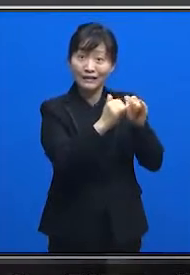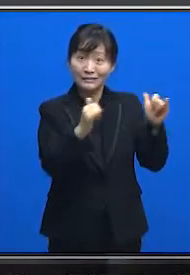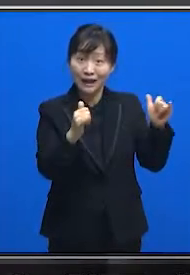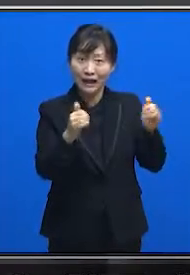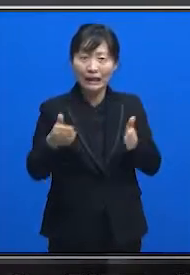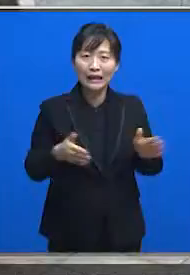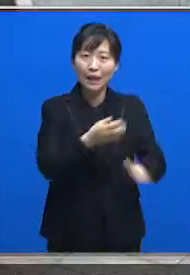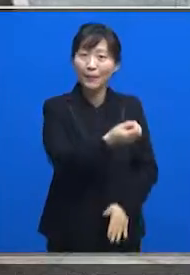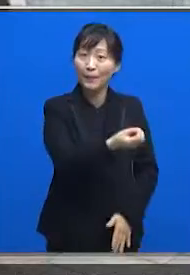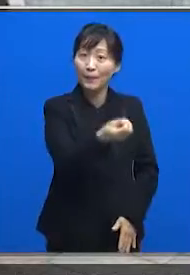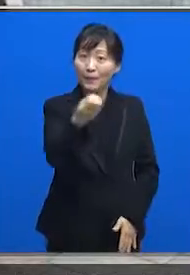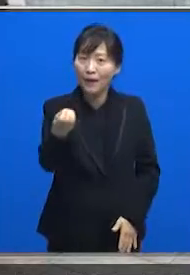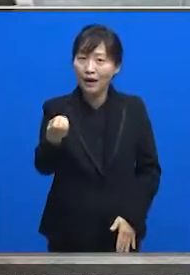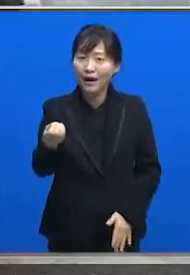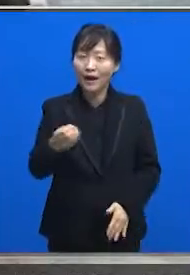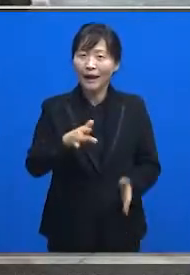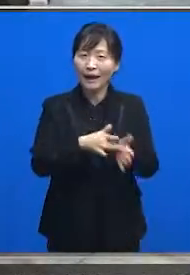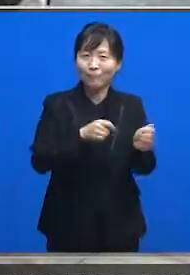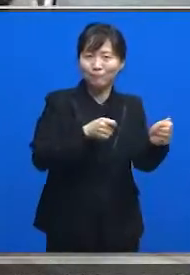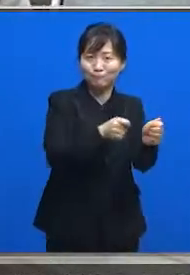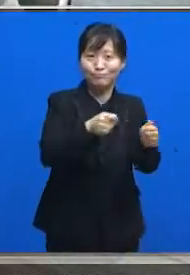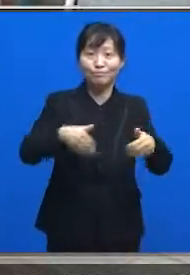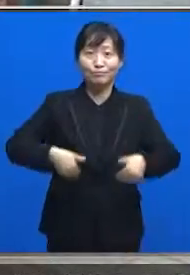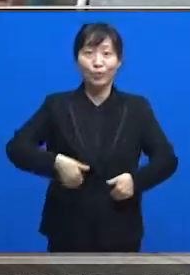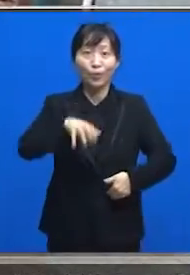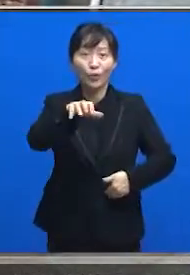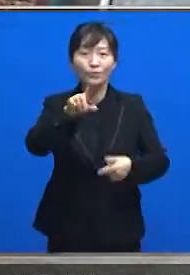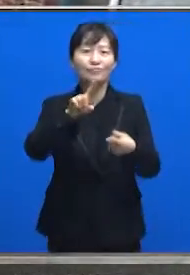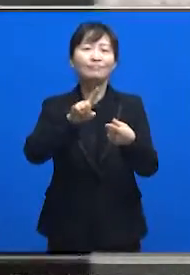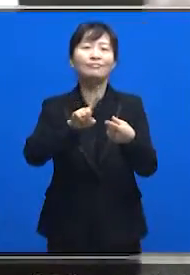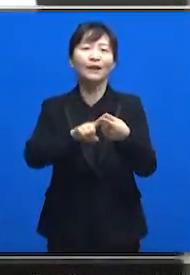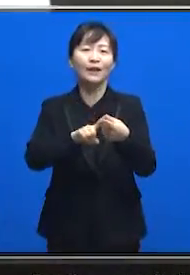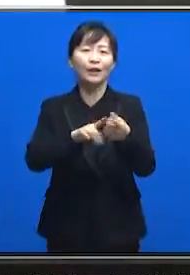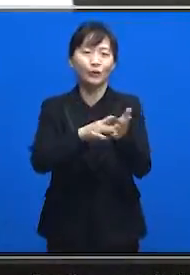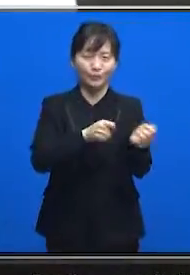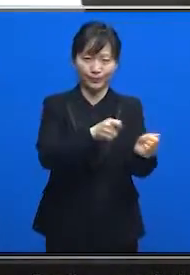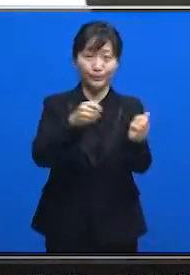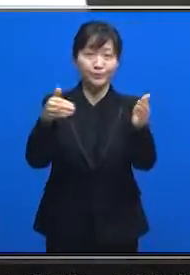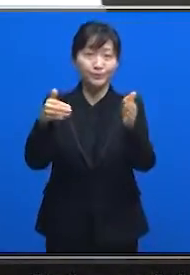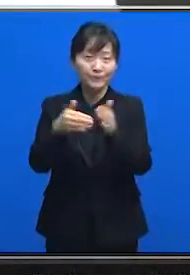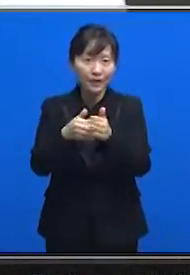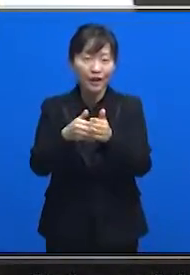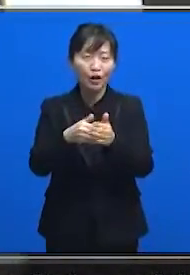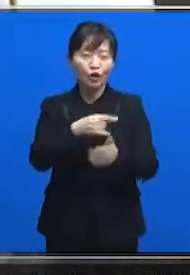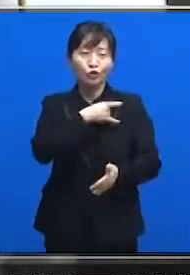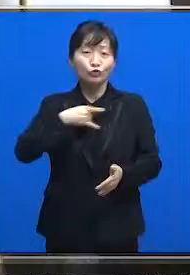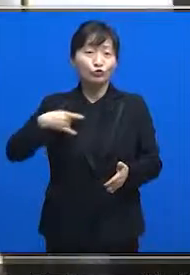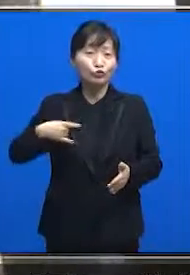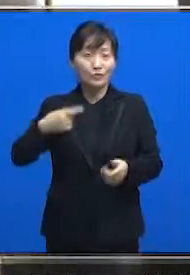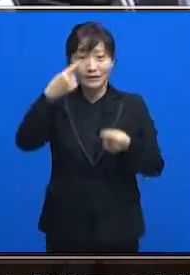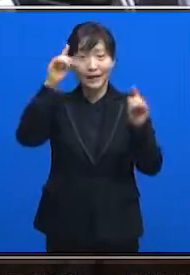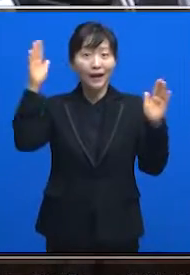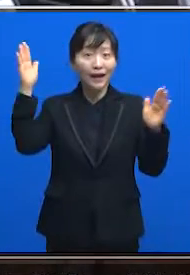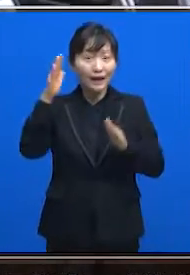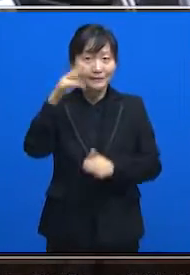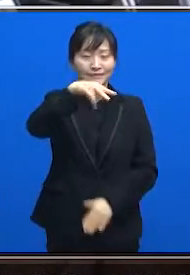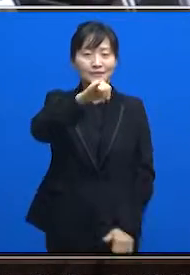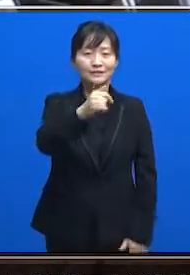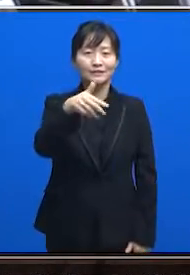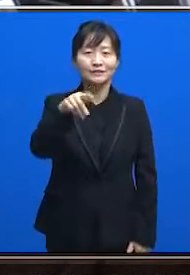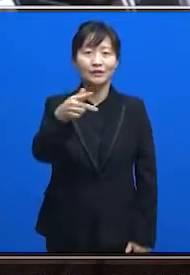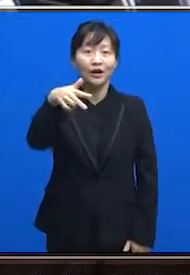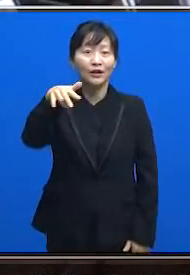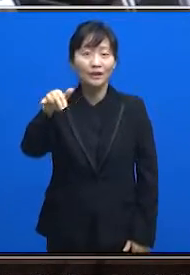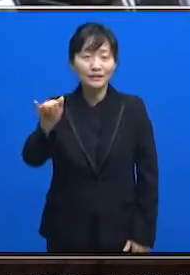나섰습니다 확진 자동 선과 방역이 필요한 곳에 대한 소독을 실시하고 있으며 관내 중국인